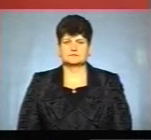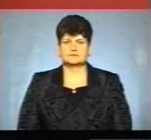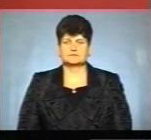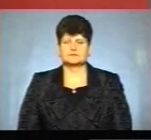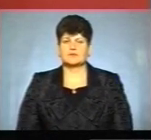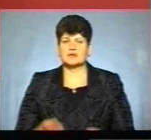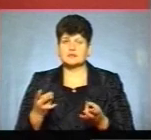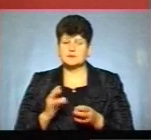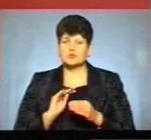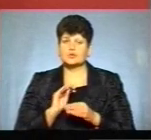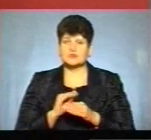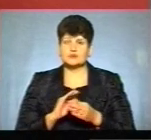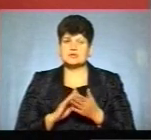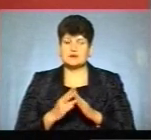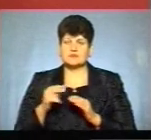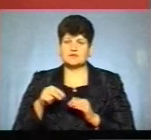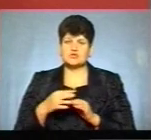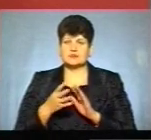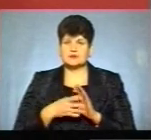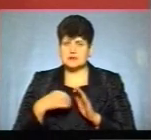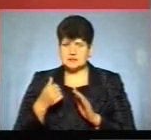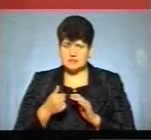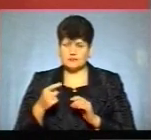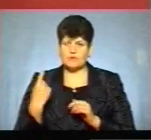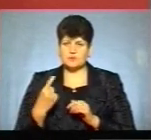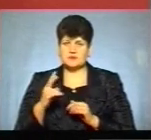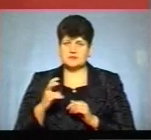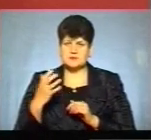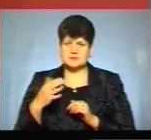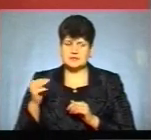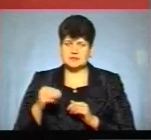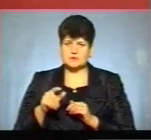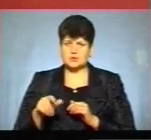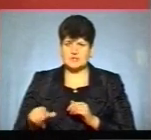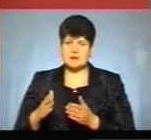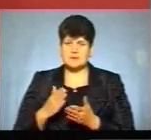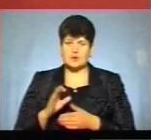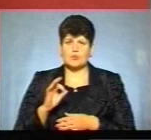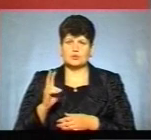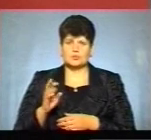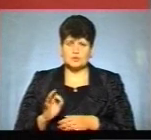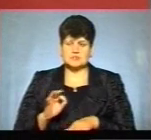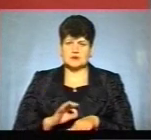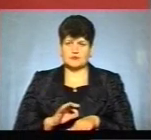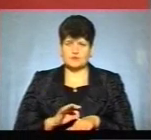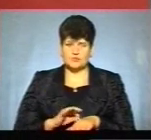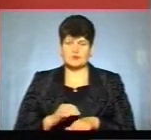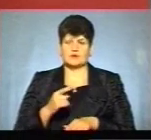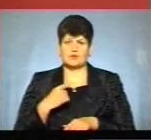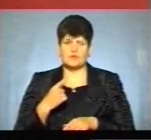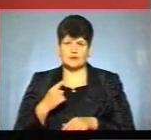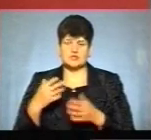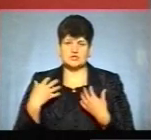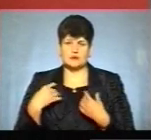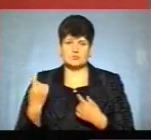Варто додати, що станом на 2019 рік в області 250 тисяч людей мають онкозахворювання, за даними начальника обласного управління